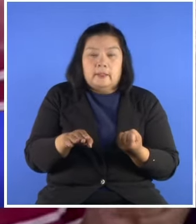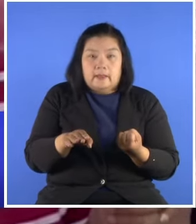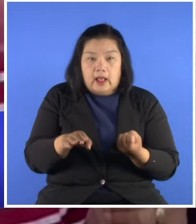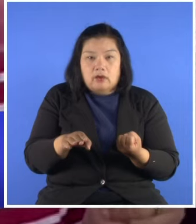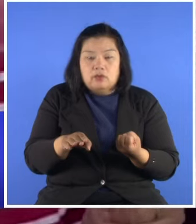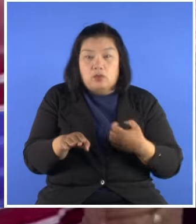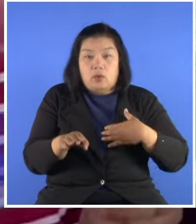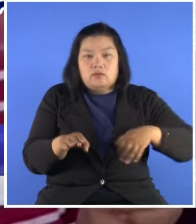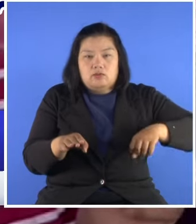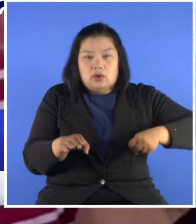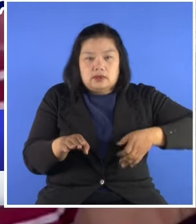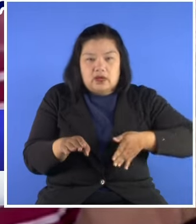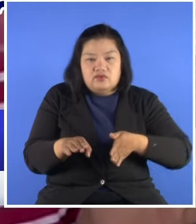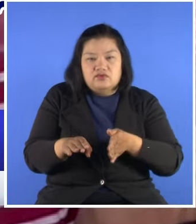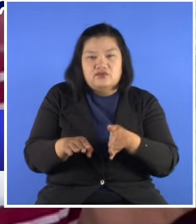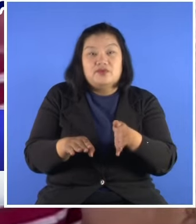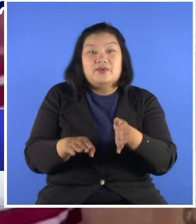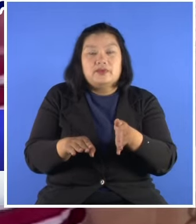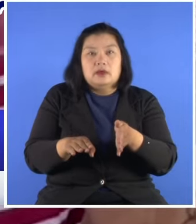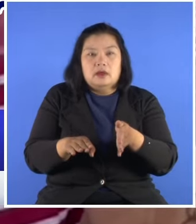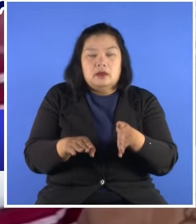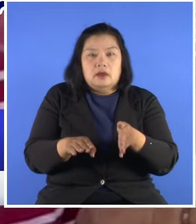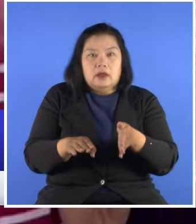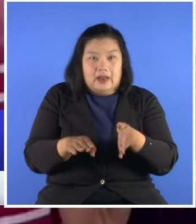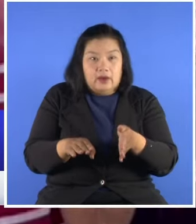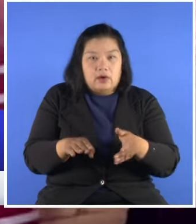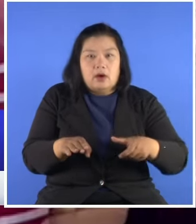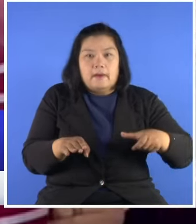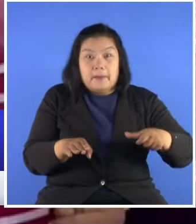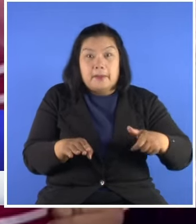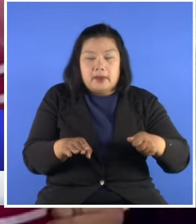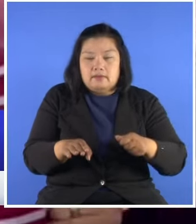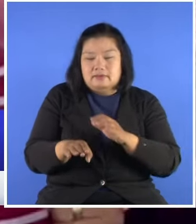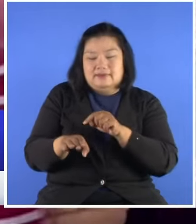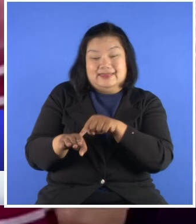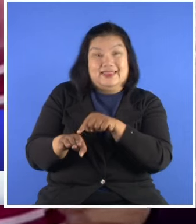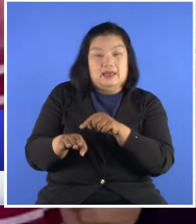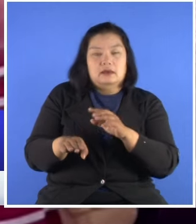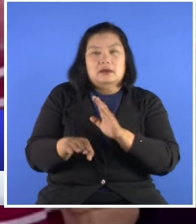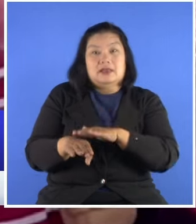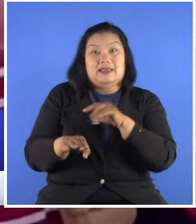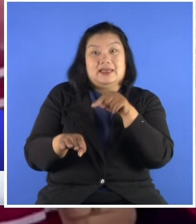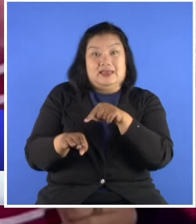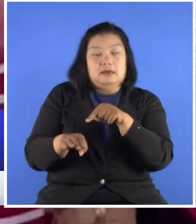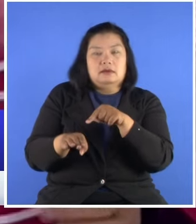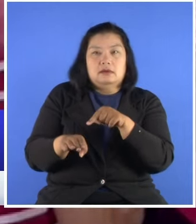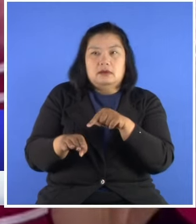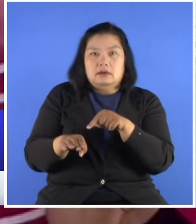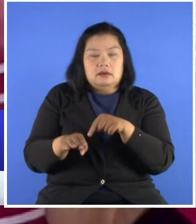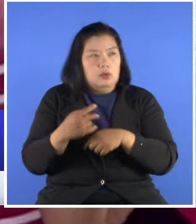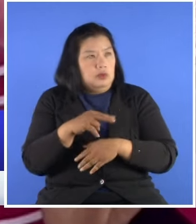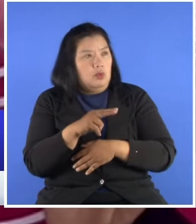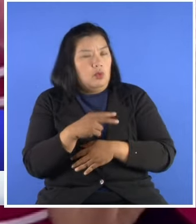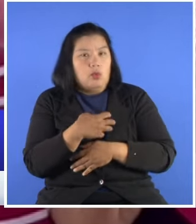บีบแตรเตือนไปหนึ่งครั้ง ครับ เพื่อที่จะเตือนว่าอย่าเพิ่งออกมานะน่าจะไม่พอใจที ่ ผมไปบีบแตรเตือน